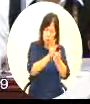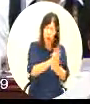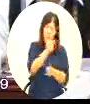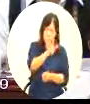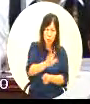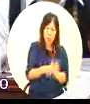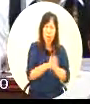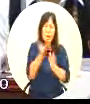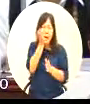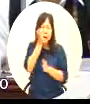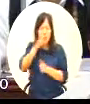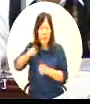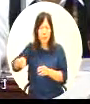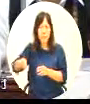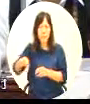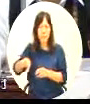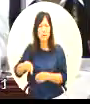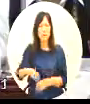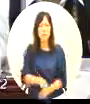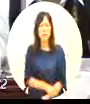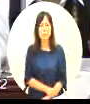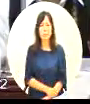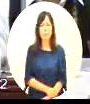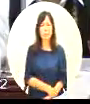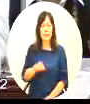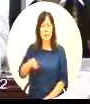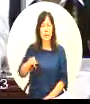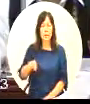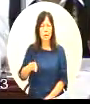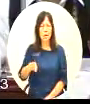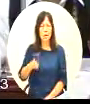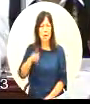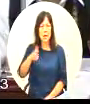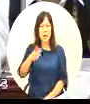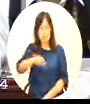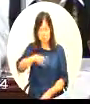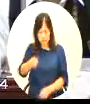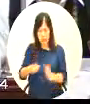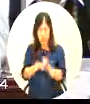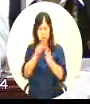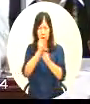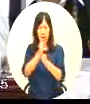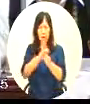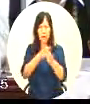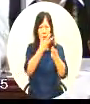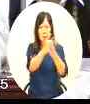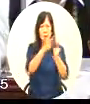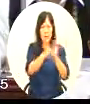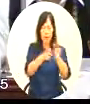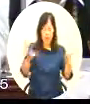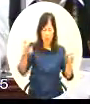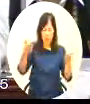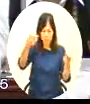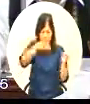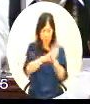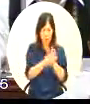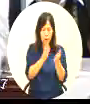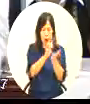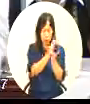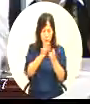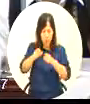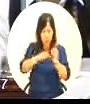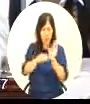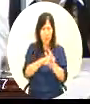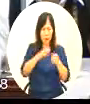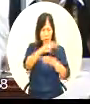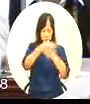关冈山站的部分那个这一部分，因为我们接下来要必须报综合规划跟环评，那综合规划的部分目